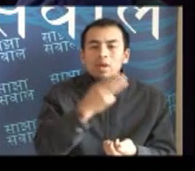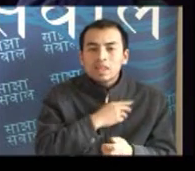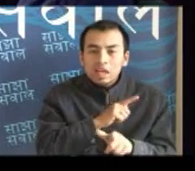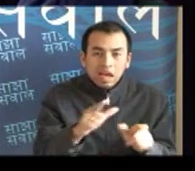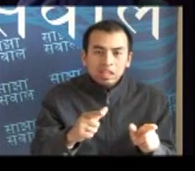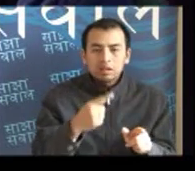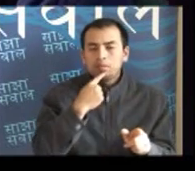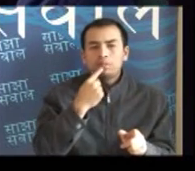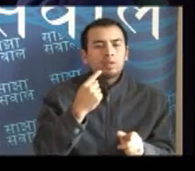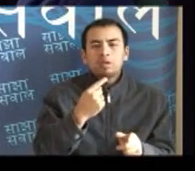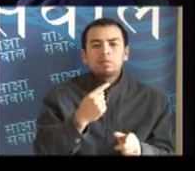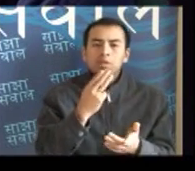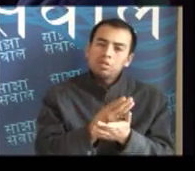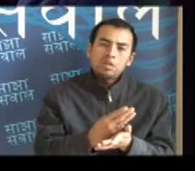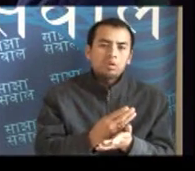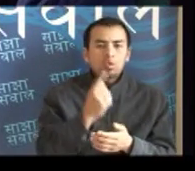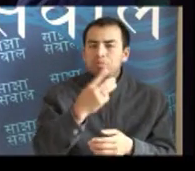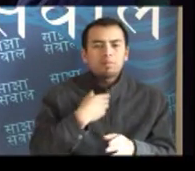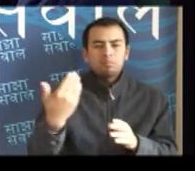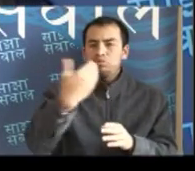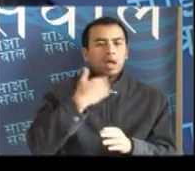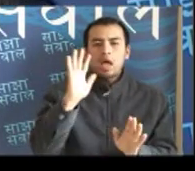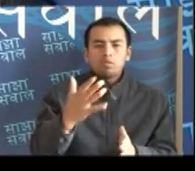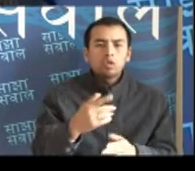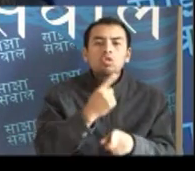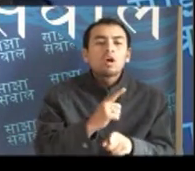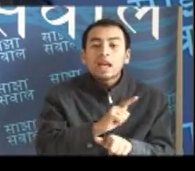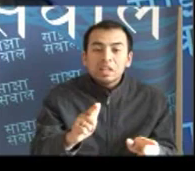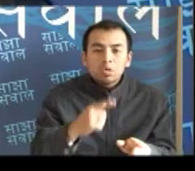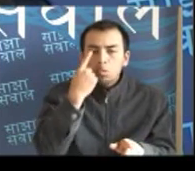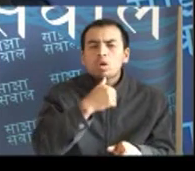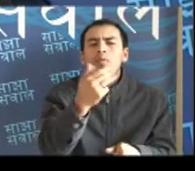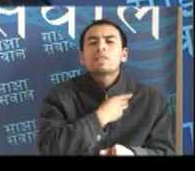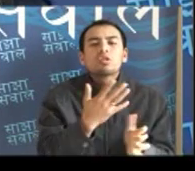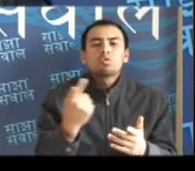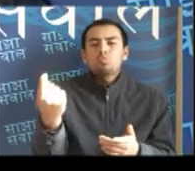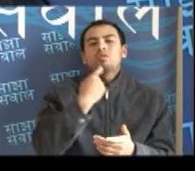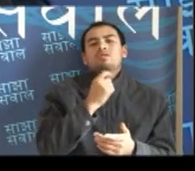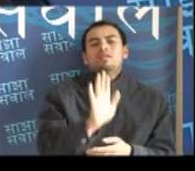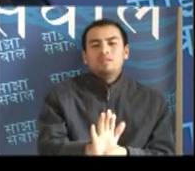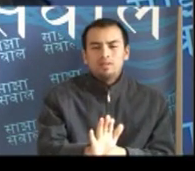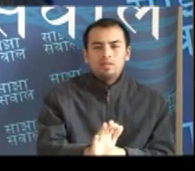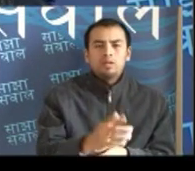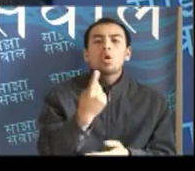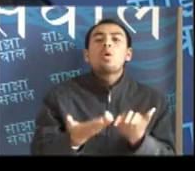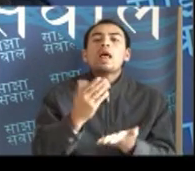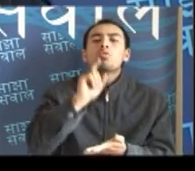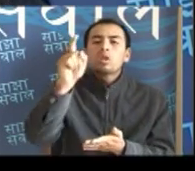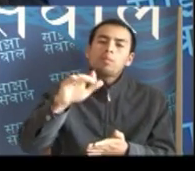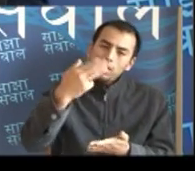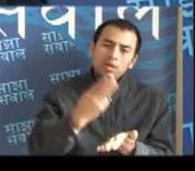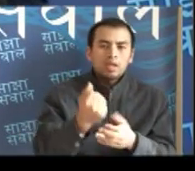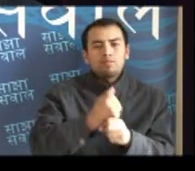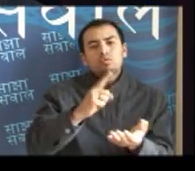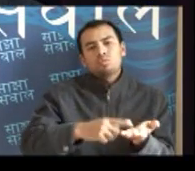छैन भने सिधा मौका आउनुहुन्न कि उहाँहरू, अनि सर हुनुहुन्न अथवा यहाँ कोही छैन अरू भन्नुहुन्छ के, अनि के होला भनेपछि बल्ल